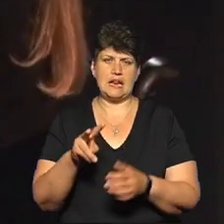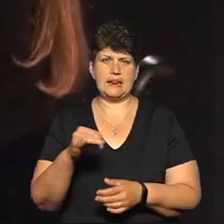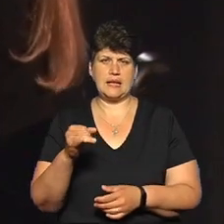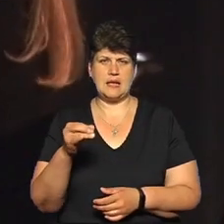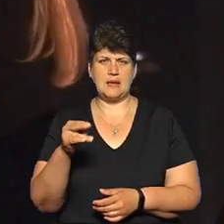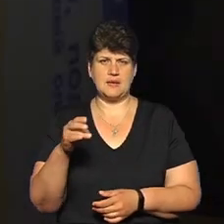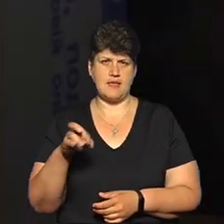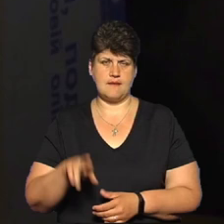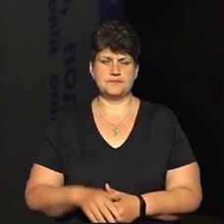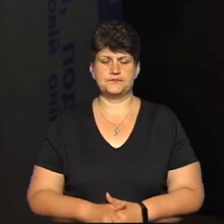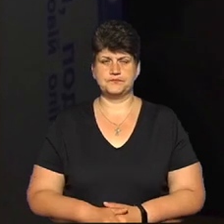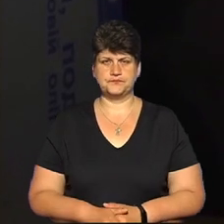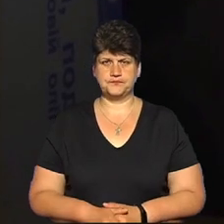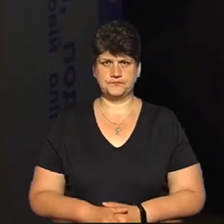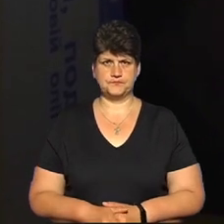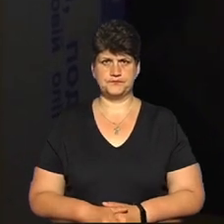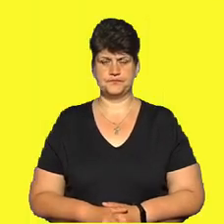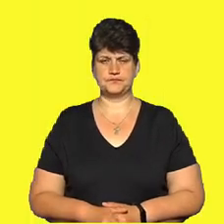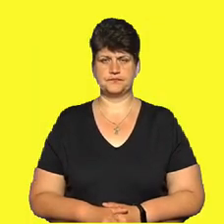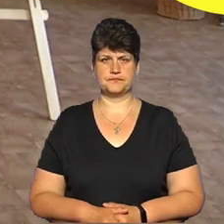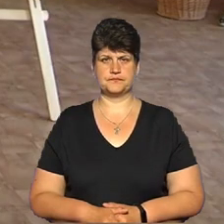Рабада. Новини на Суспільному. Тернопіль.